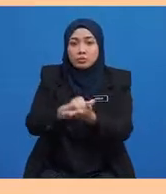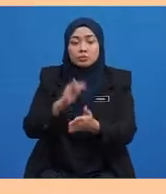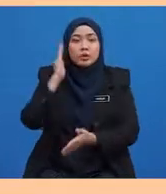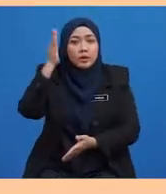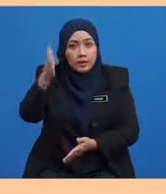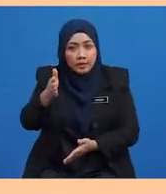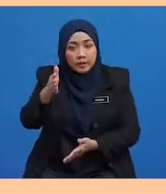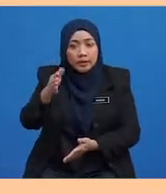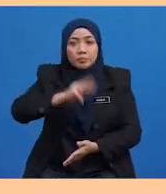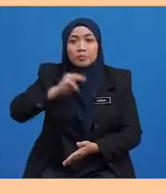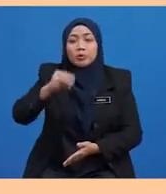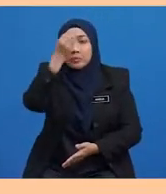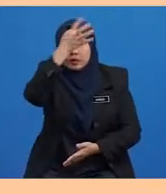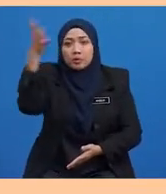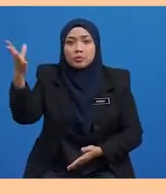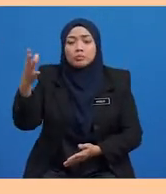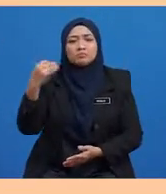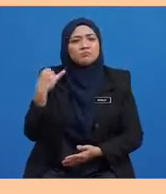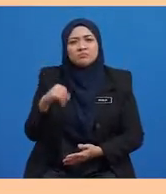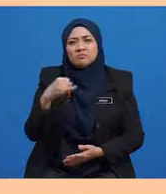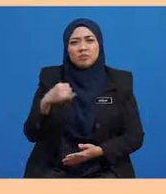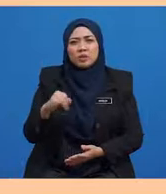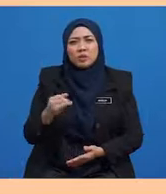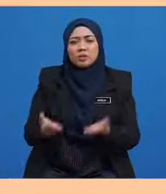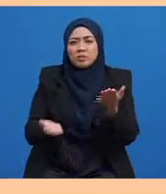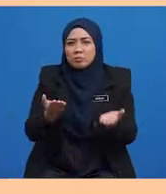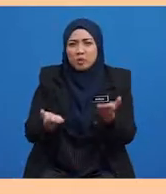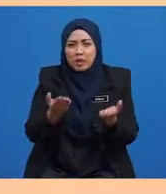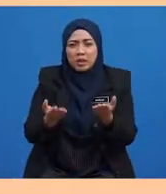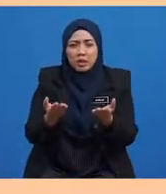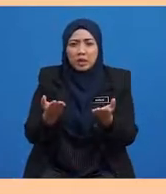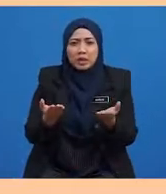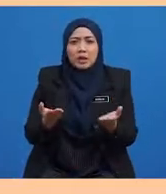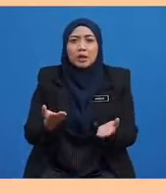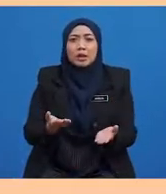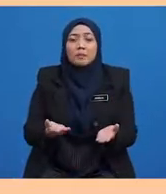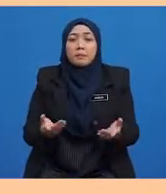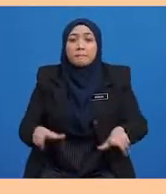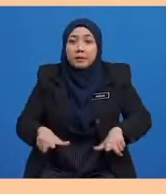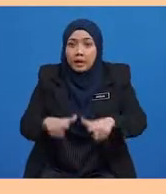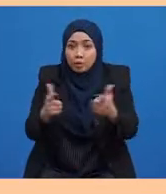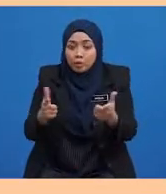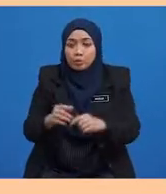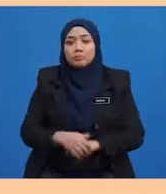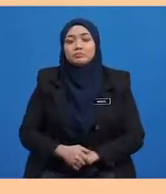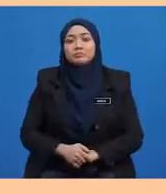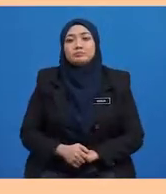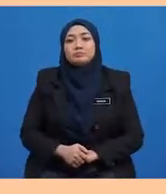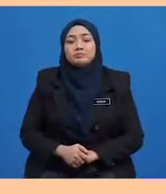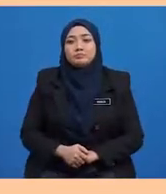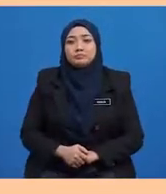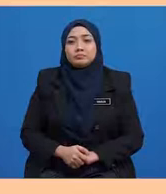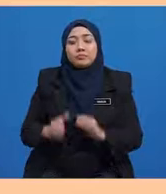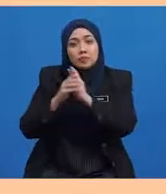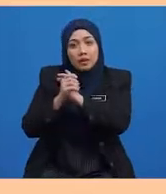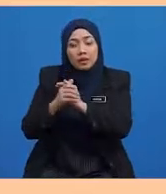menyatakan bahawa ia tidak mungkin berlaku. Pandai betul murid-murid cikgu. Ucapkan tahniah kepada diri anda.